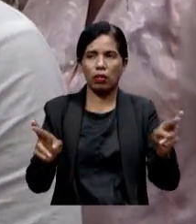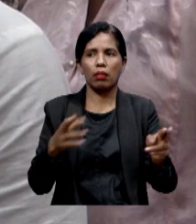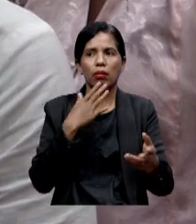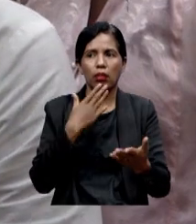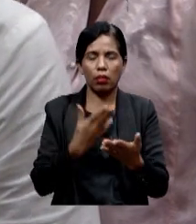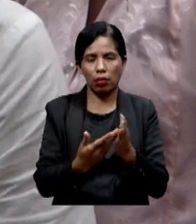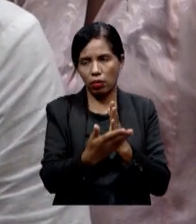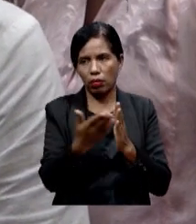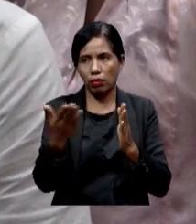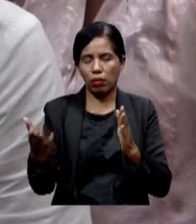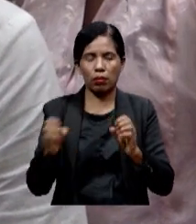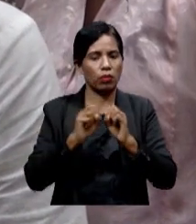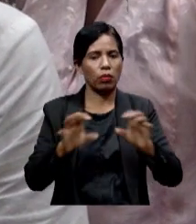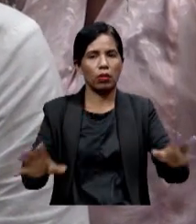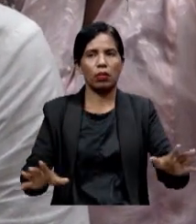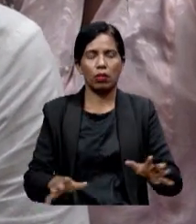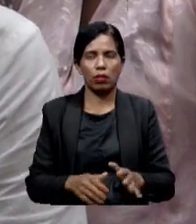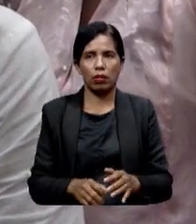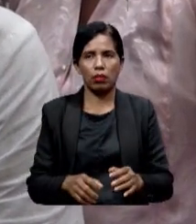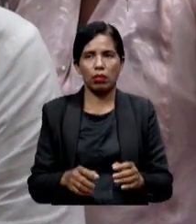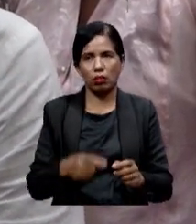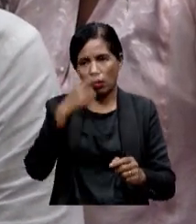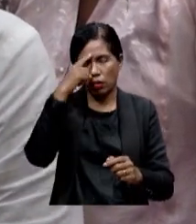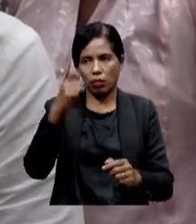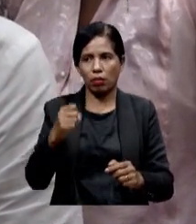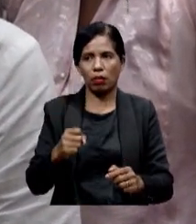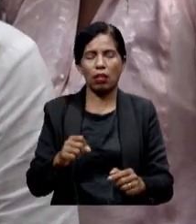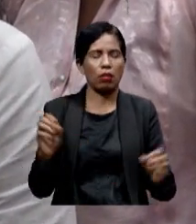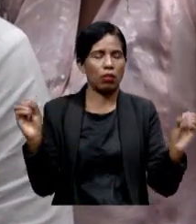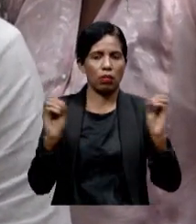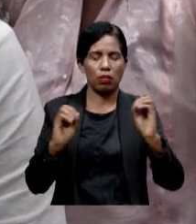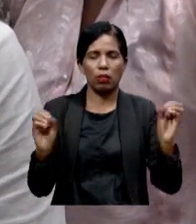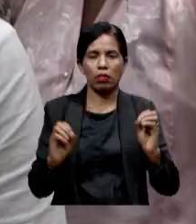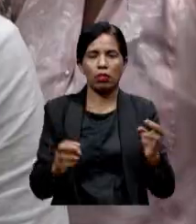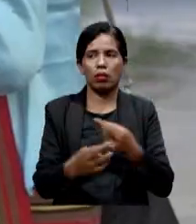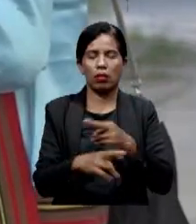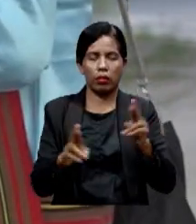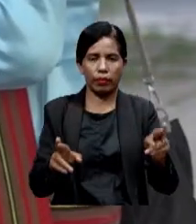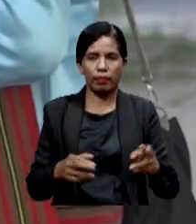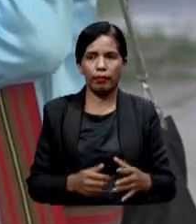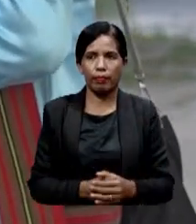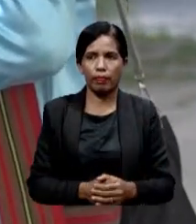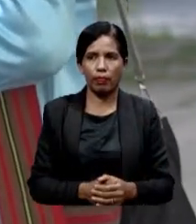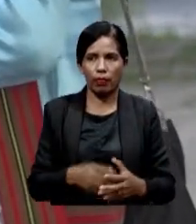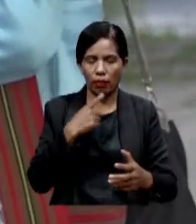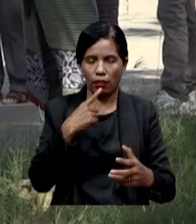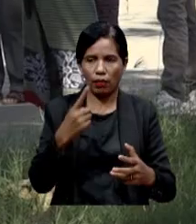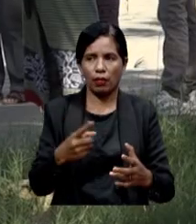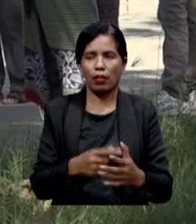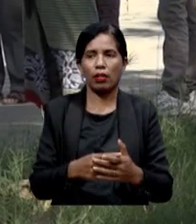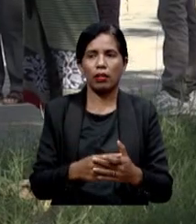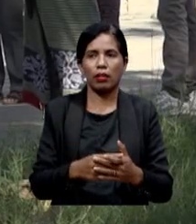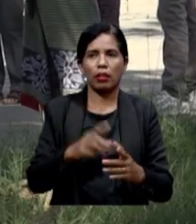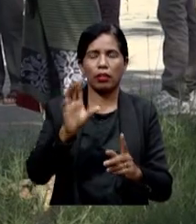ita bot house soete husik hela ita bot tambah haula go esimu realidade idane. Hatam balamenta sangne